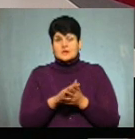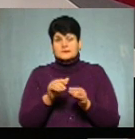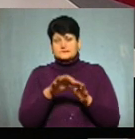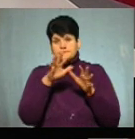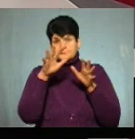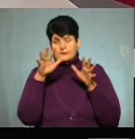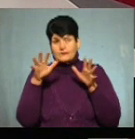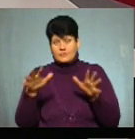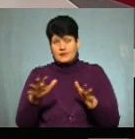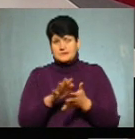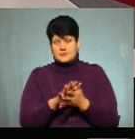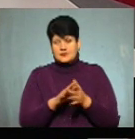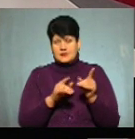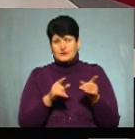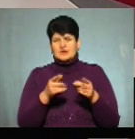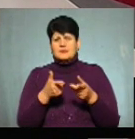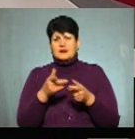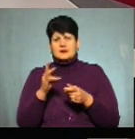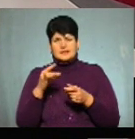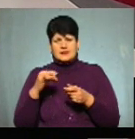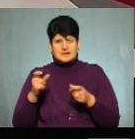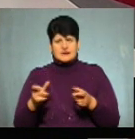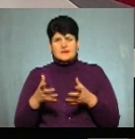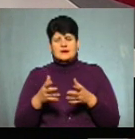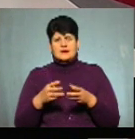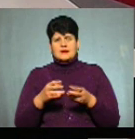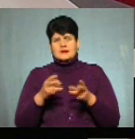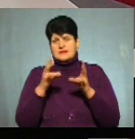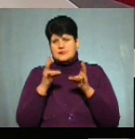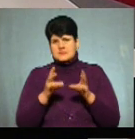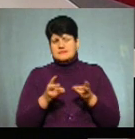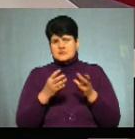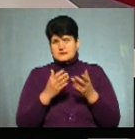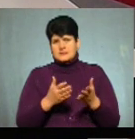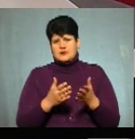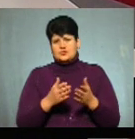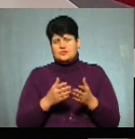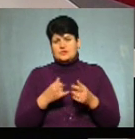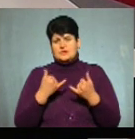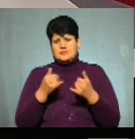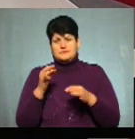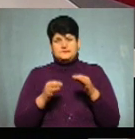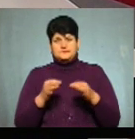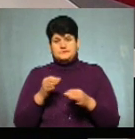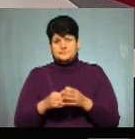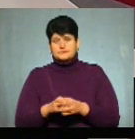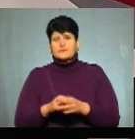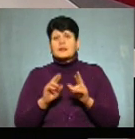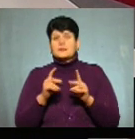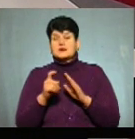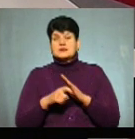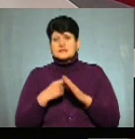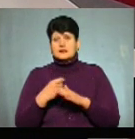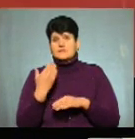сміттєзвалище, воно там і гниє, і небезпечно для екології. Як ми дізналися з